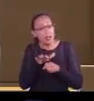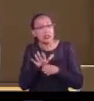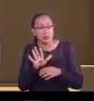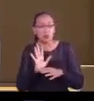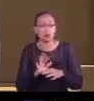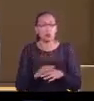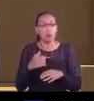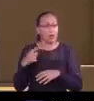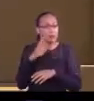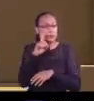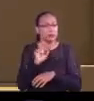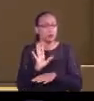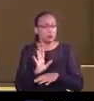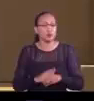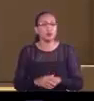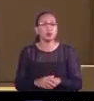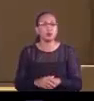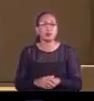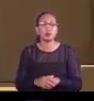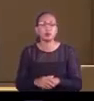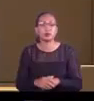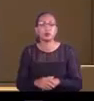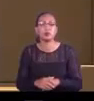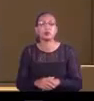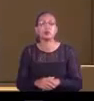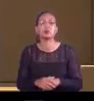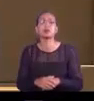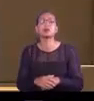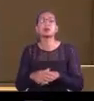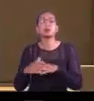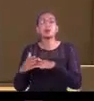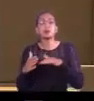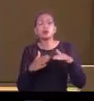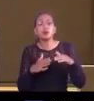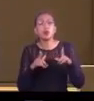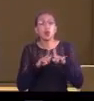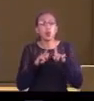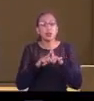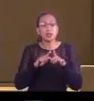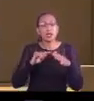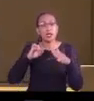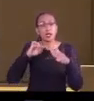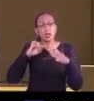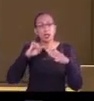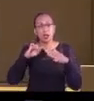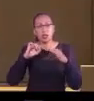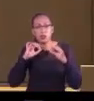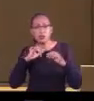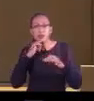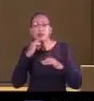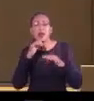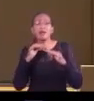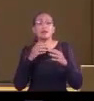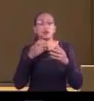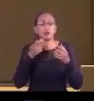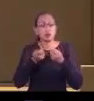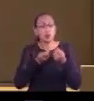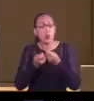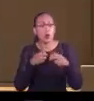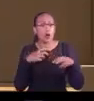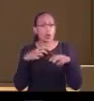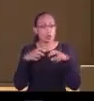une interrogation pour nous. En même temps, on a fait le point sur les progrès qui ont été faits quant à la gestion du transport, en